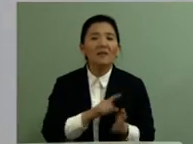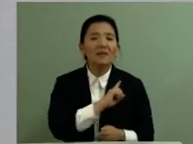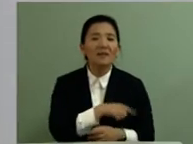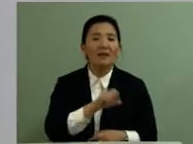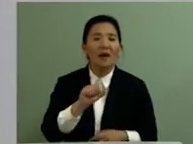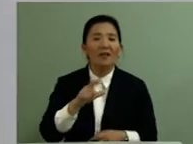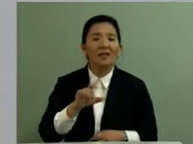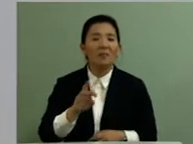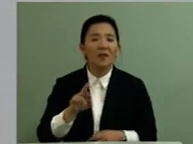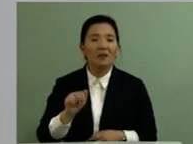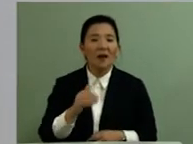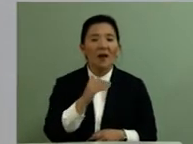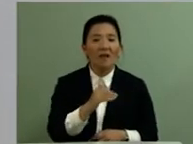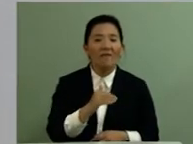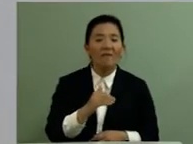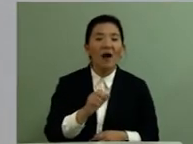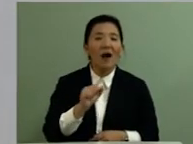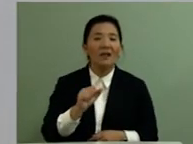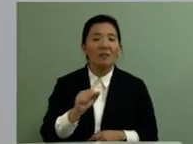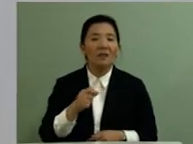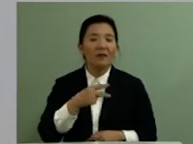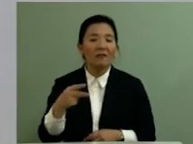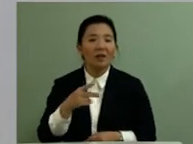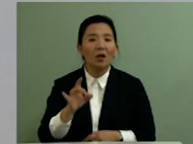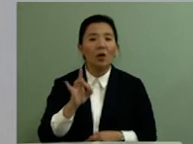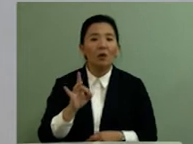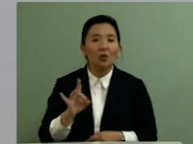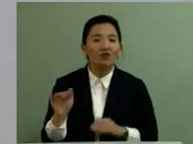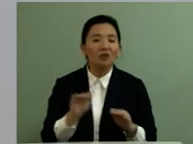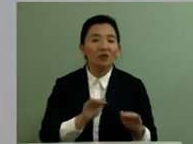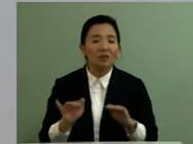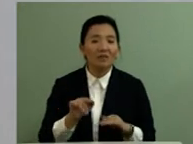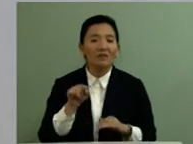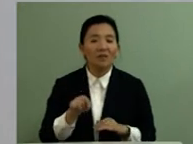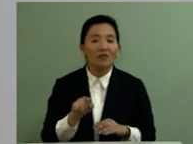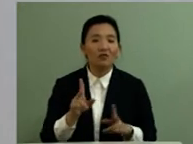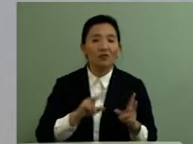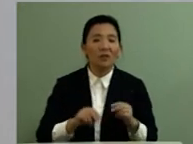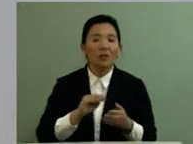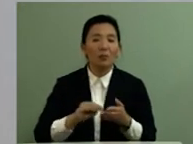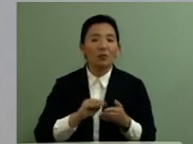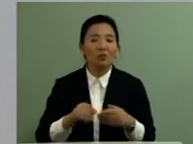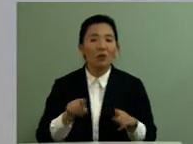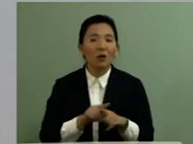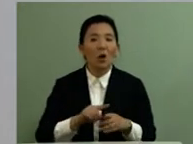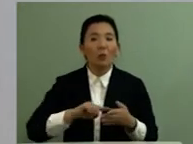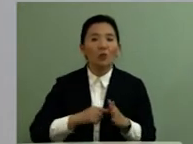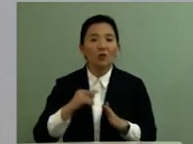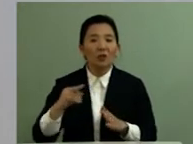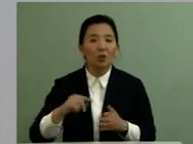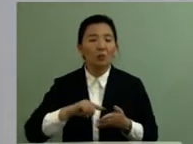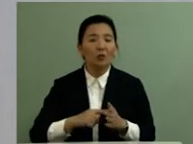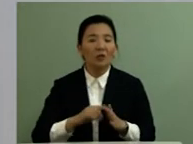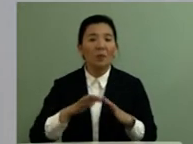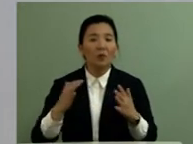Архимеда. F Архимеда равна ро жидкости, в данном случае я напишу так, умножить на G, умножить на